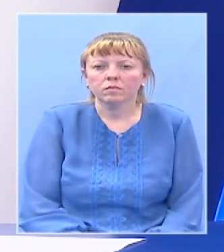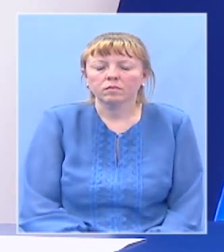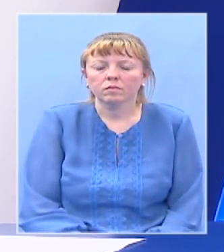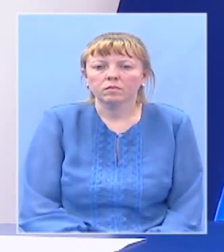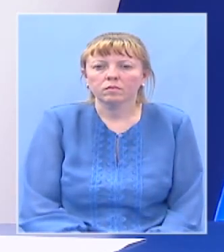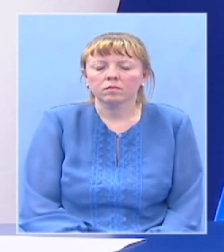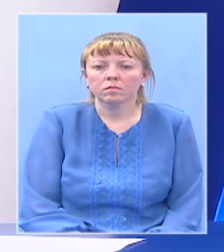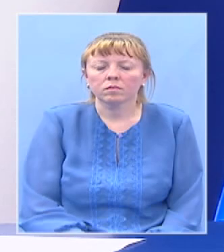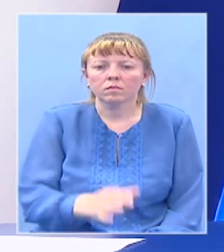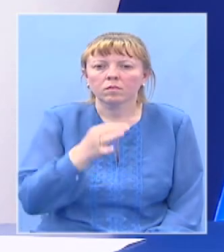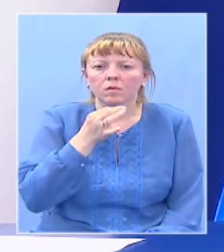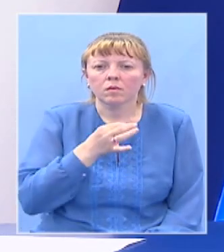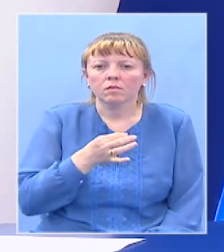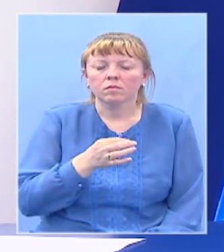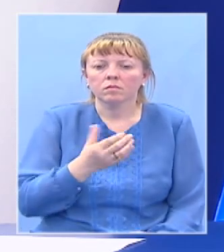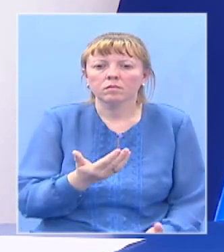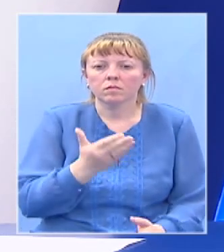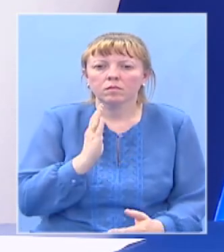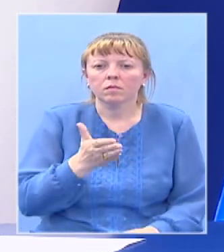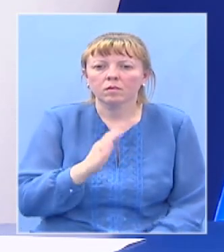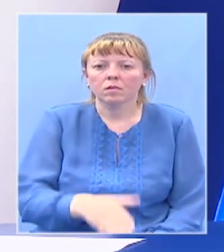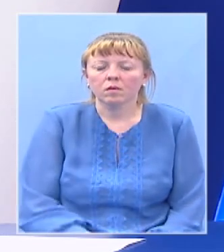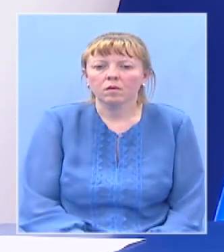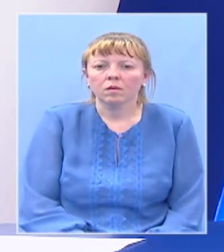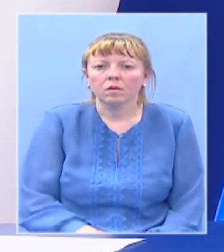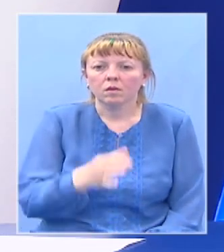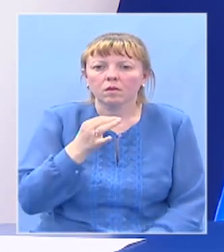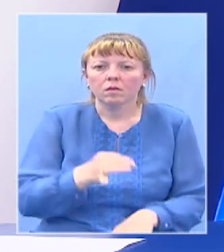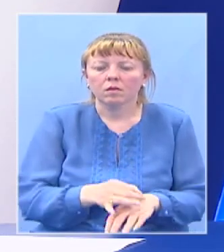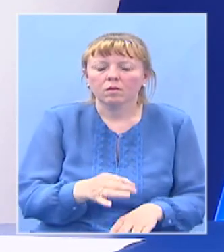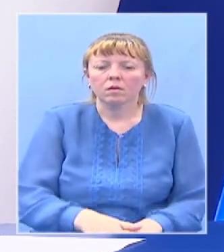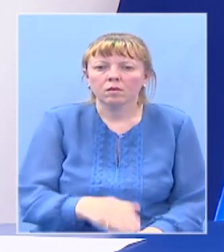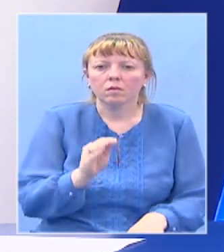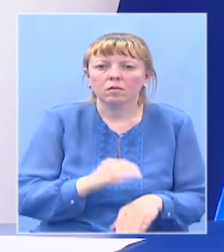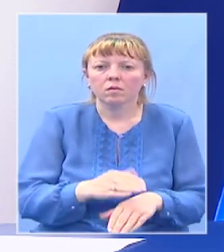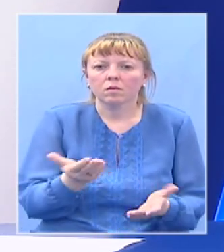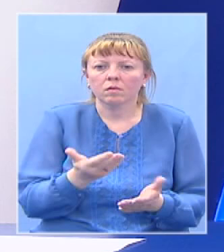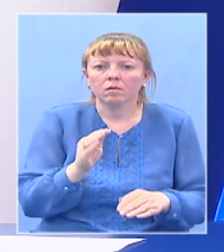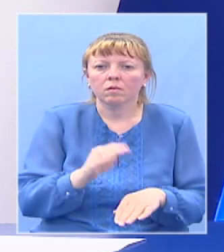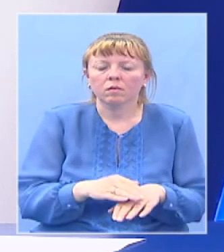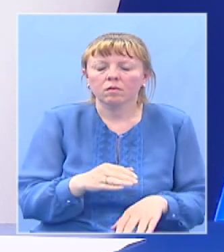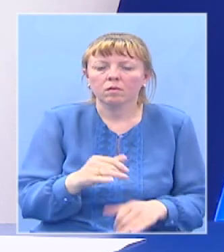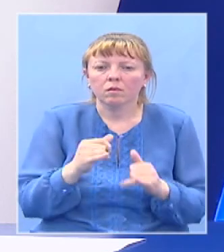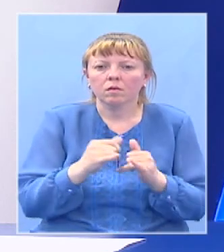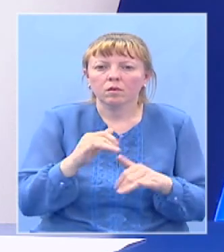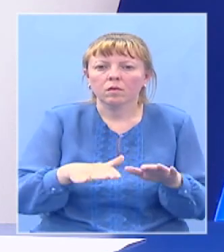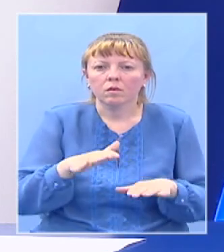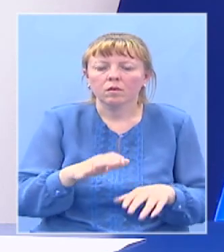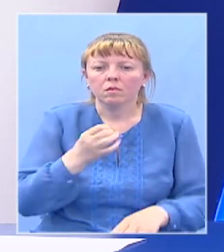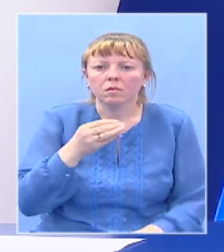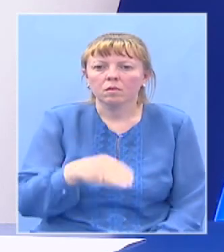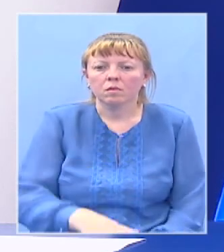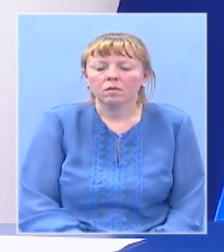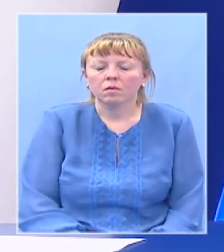одна ответственность это не только Перевозчик привлекательно к административной ответственности в случае выявления такого факта именно превышения весового или габаритного